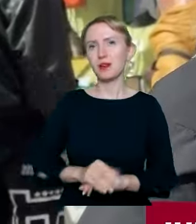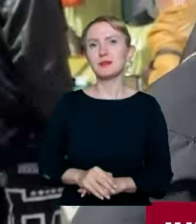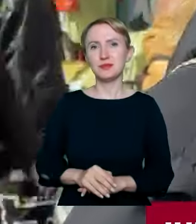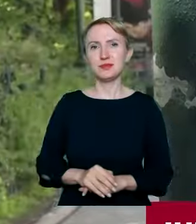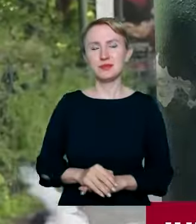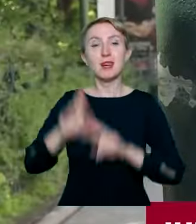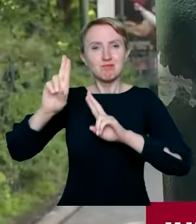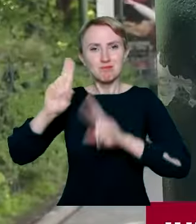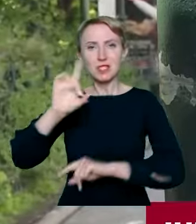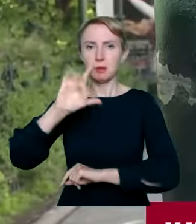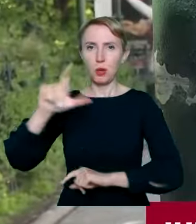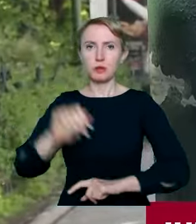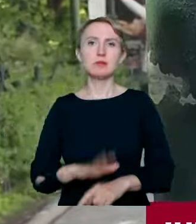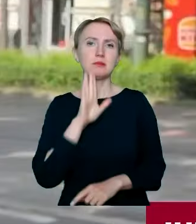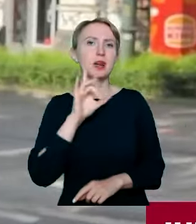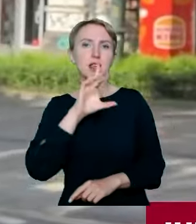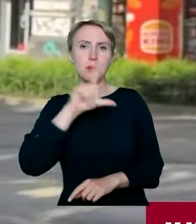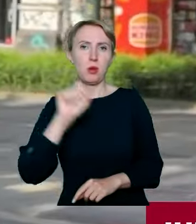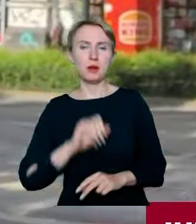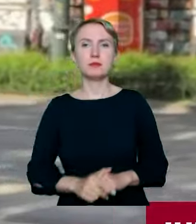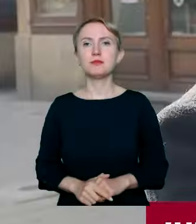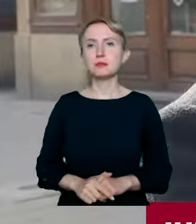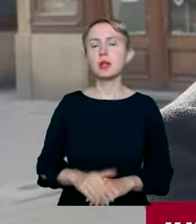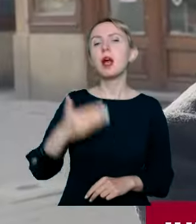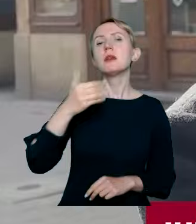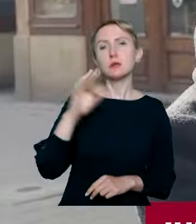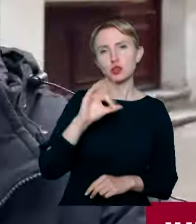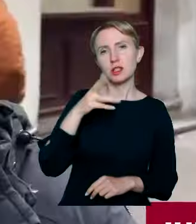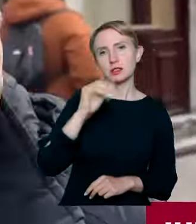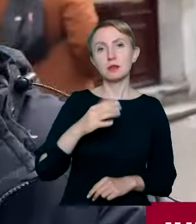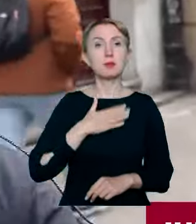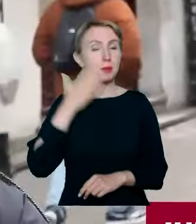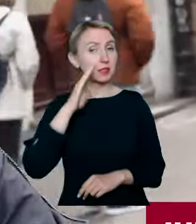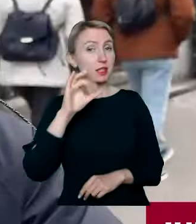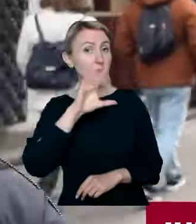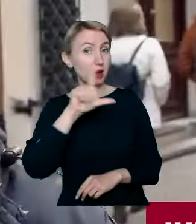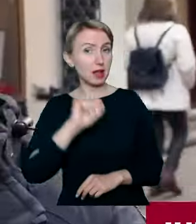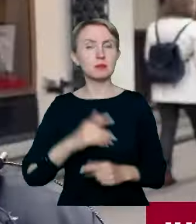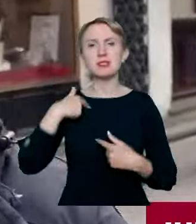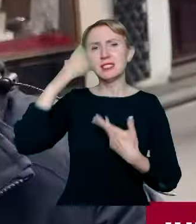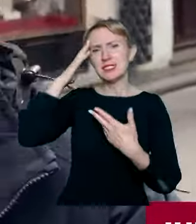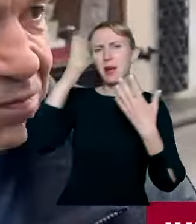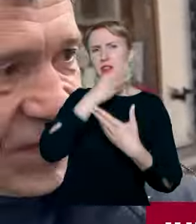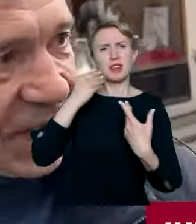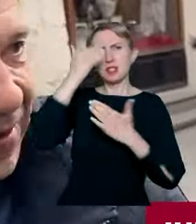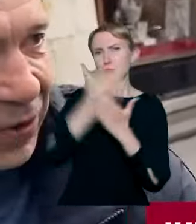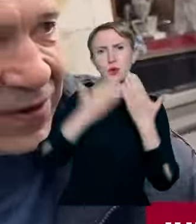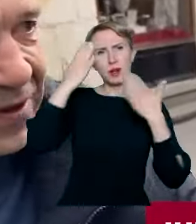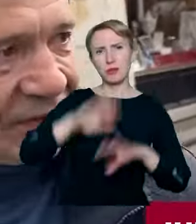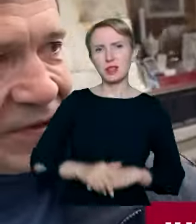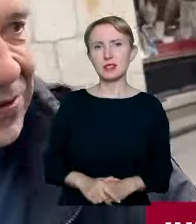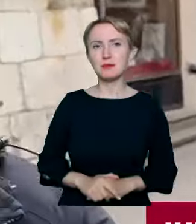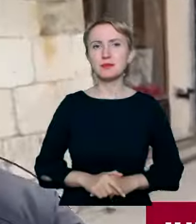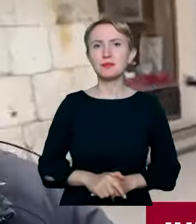kibicuję panu Gibale. Chyba na Gibałę bym głosował. Aleksander Miszalski. Mam nadzieję, że Gibała. Twarze znam, ale programów nie znam.